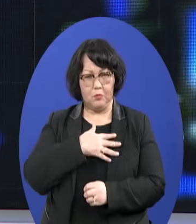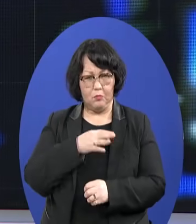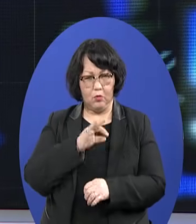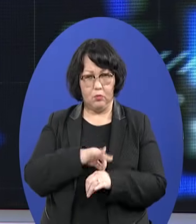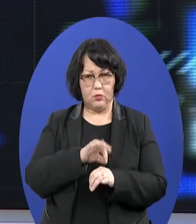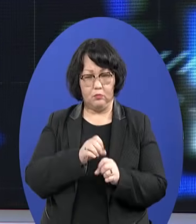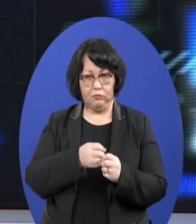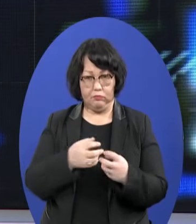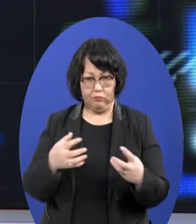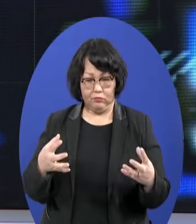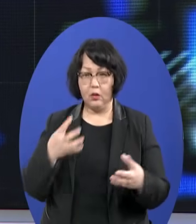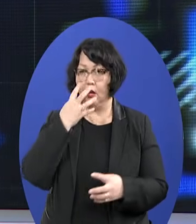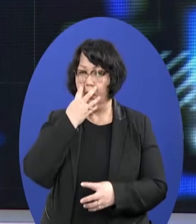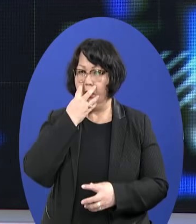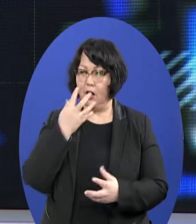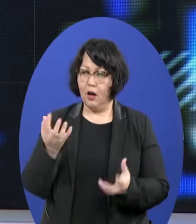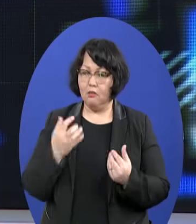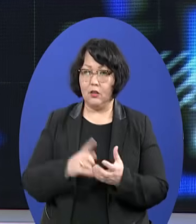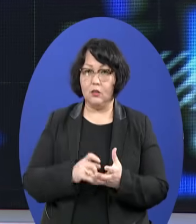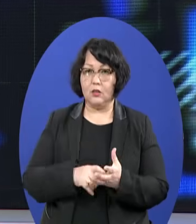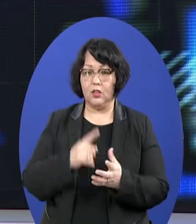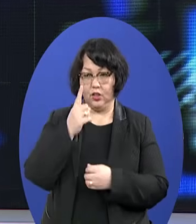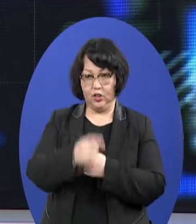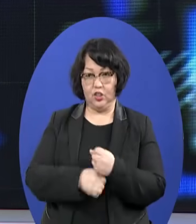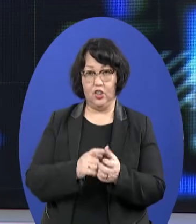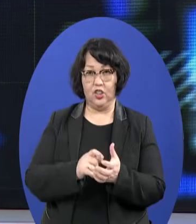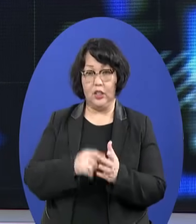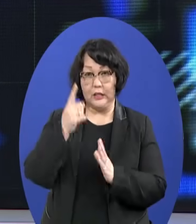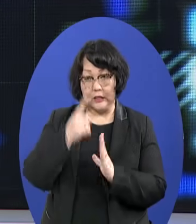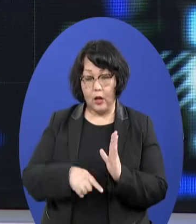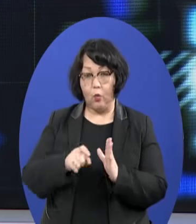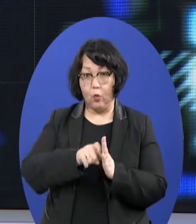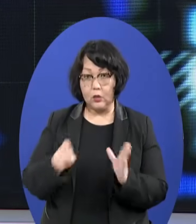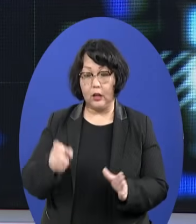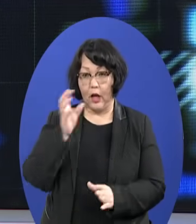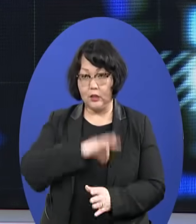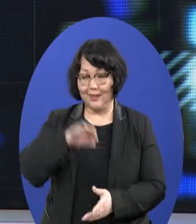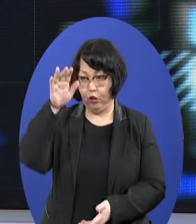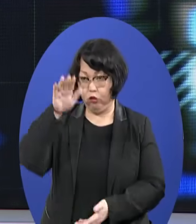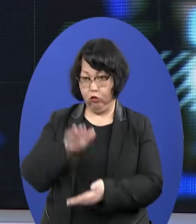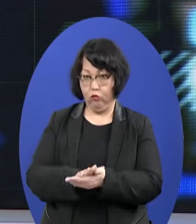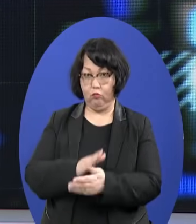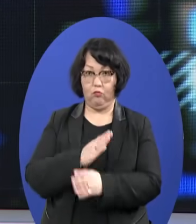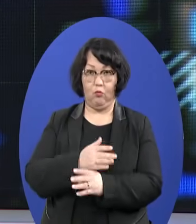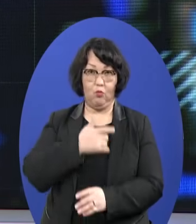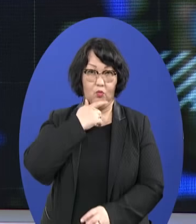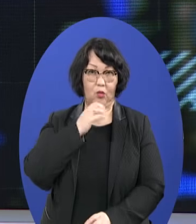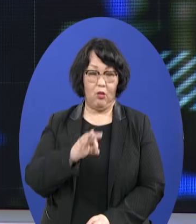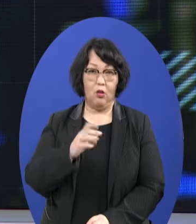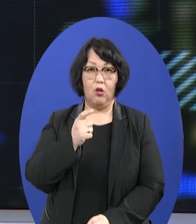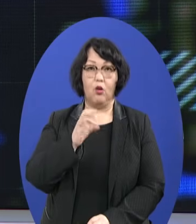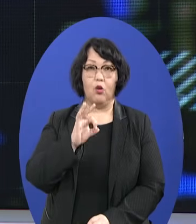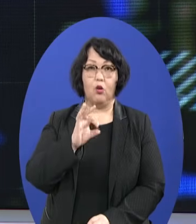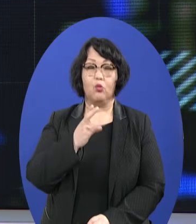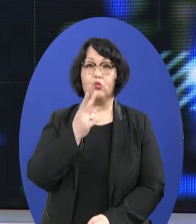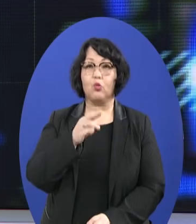огцом өсөөд байна. Өнөөдрийн нөхцөлд жилийн хэрэгцээгээ сарын хугацаанд л ашиглаж байгаа талаар эмч мэргэжлүүд хэлж байгаа юм аа. Тиймээс хүсүүтэн дэргэд